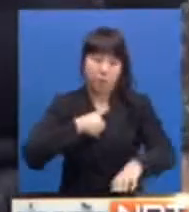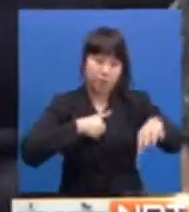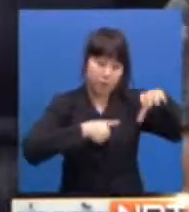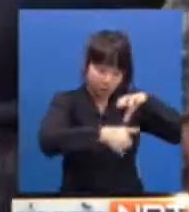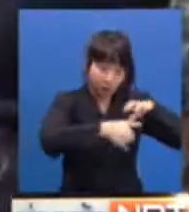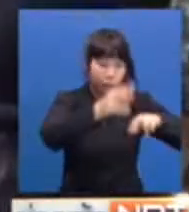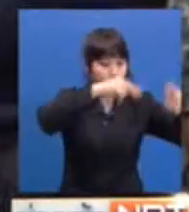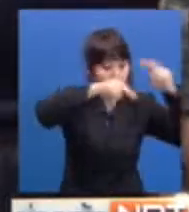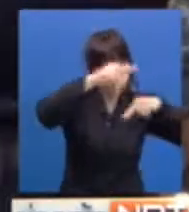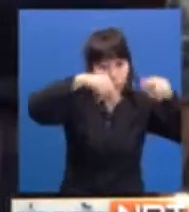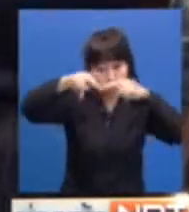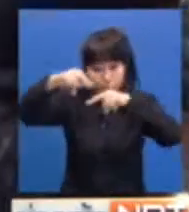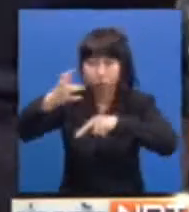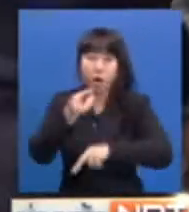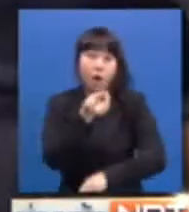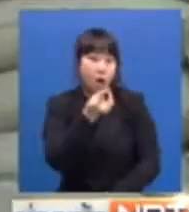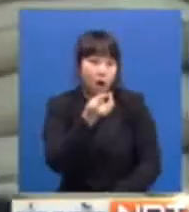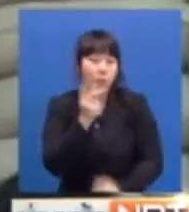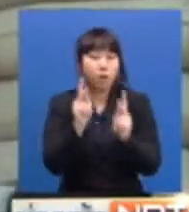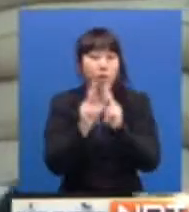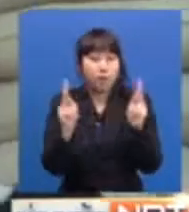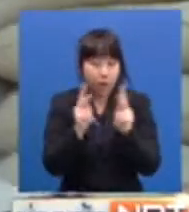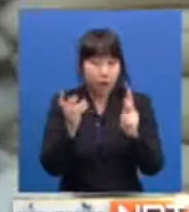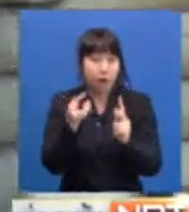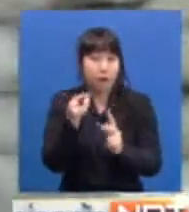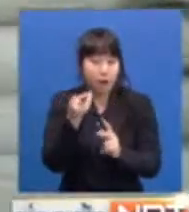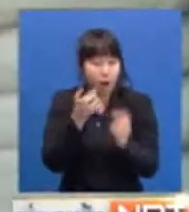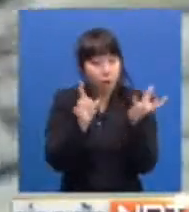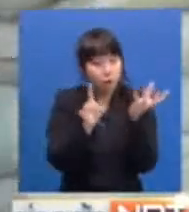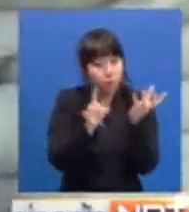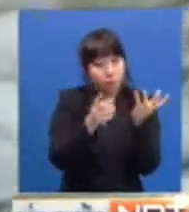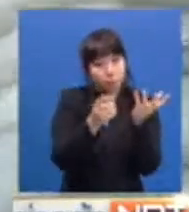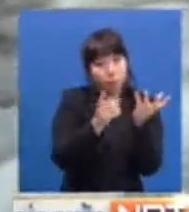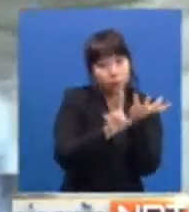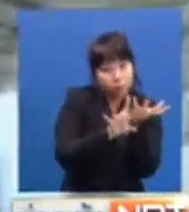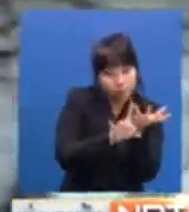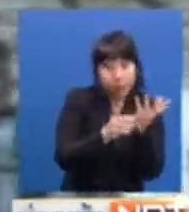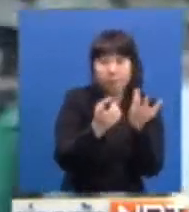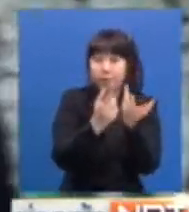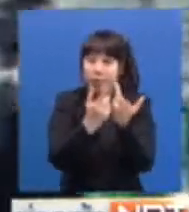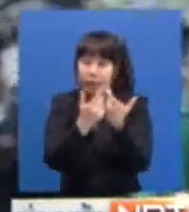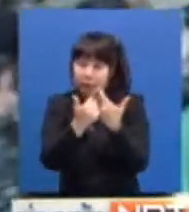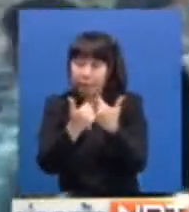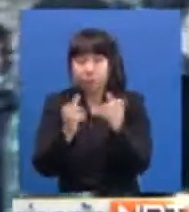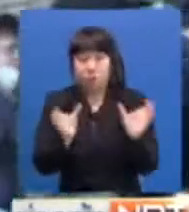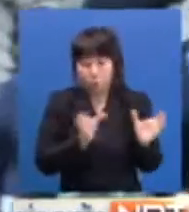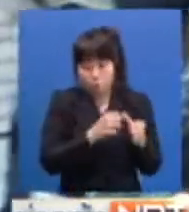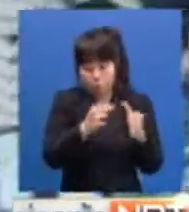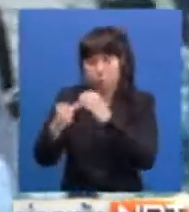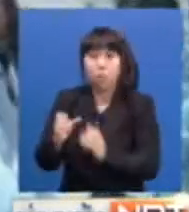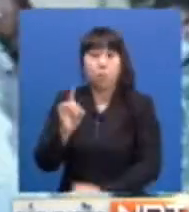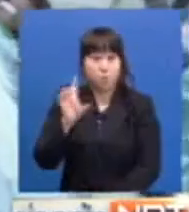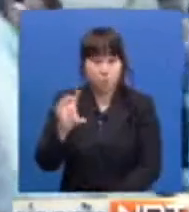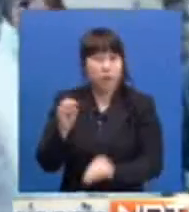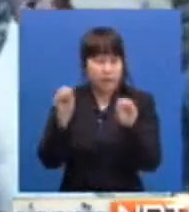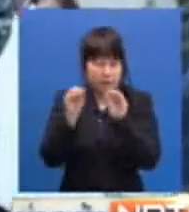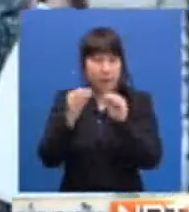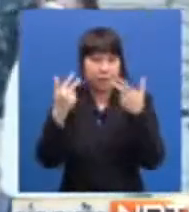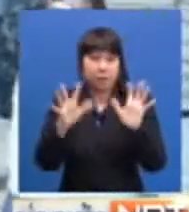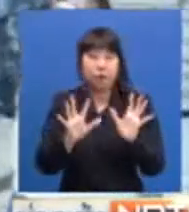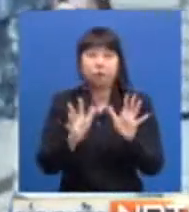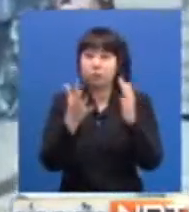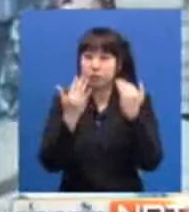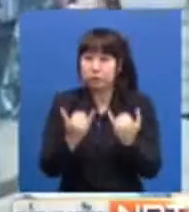และใส่โรข้าวของคณะกรรมการตรวจสอบปริมาณและคุณภาพข้าวทั้งร้อยคณะว่าใกล้ที่จะเสร็จสิ้นแล้ว